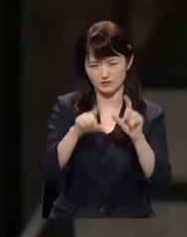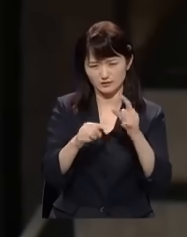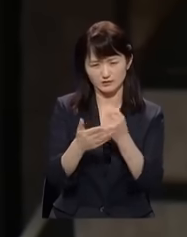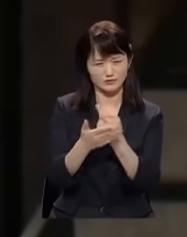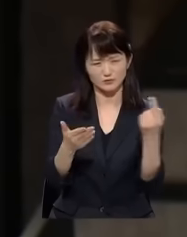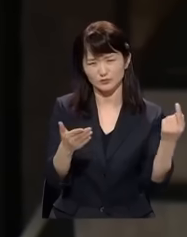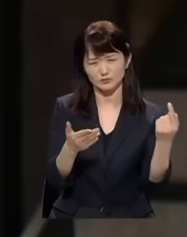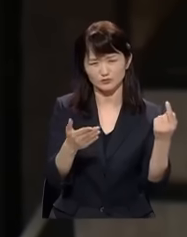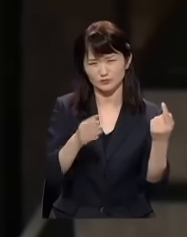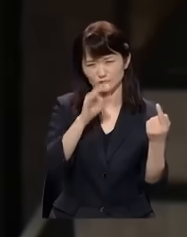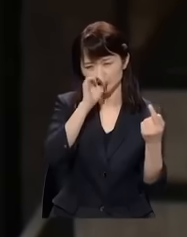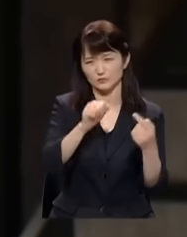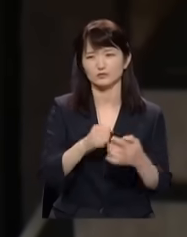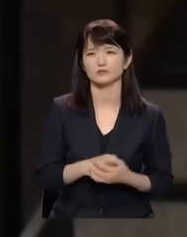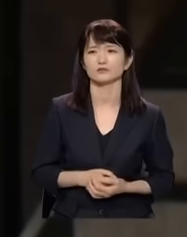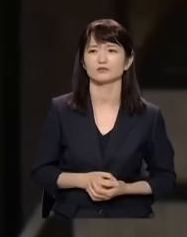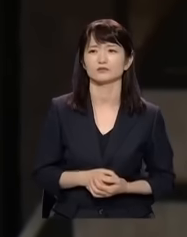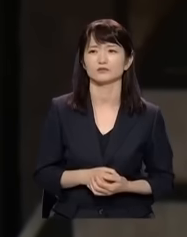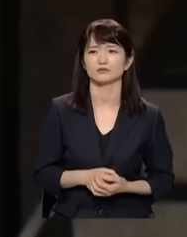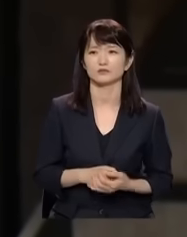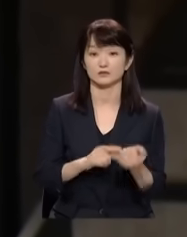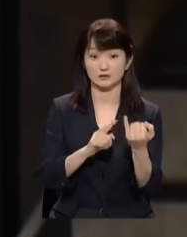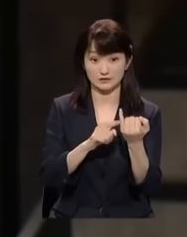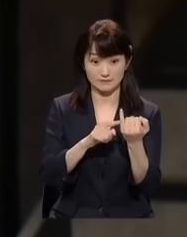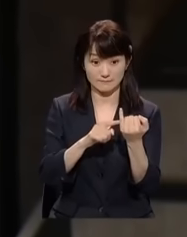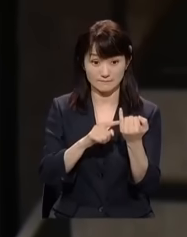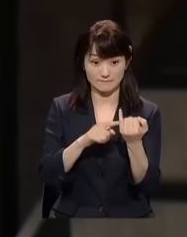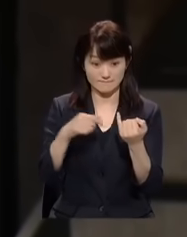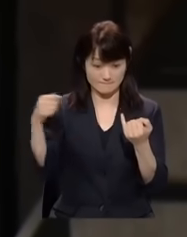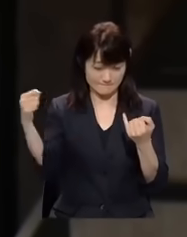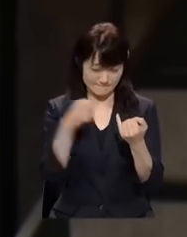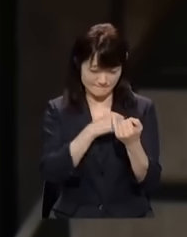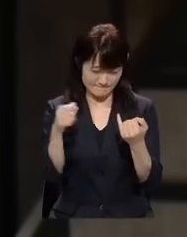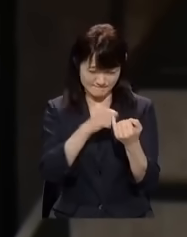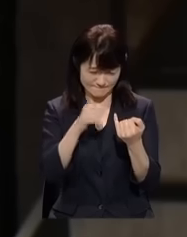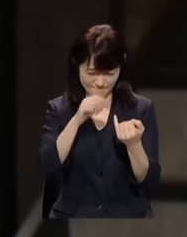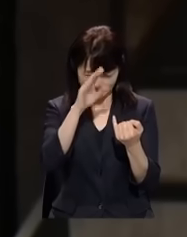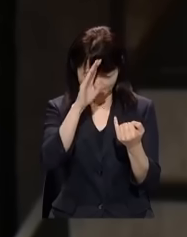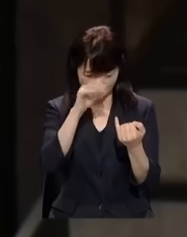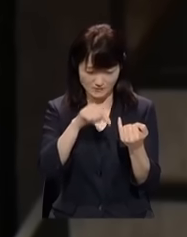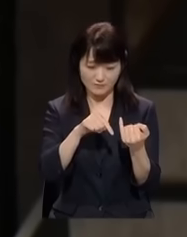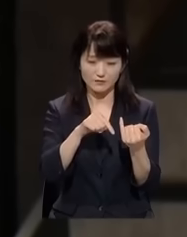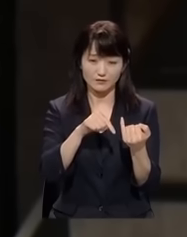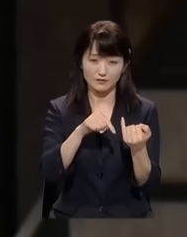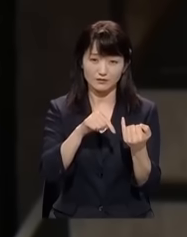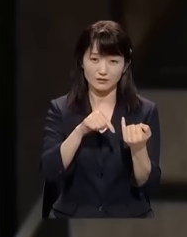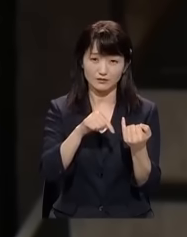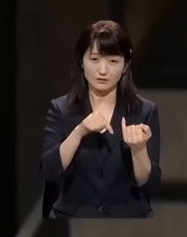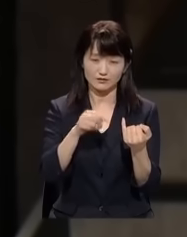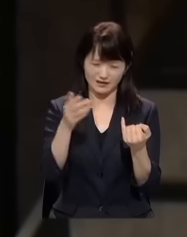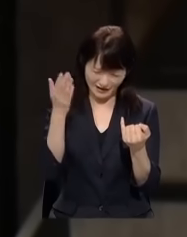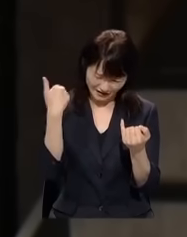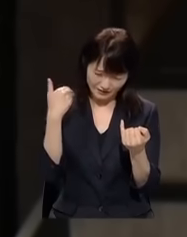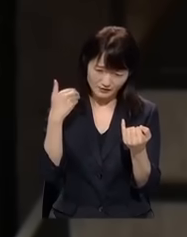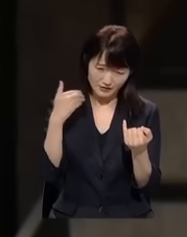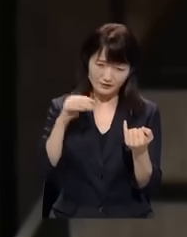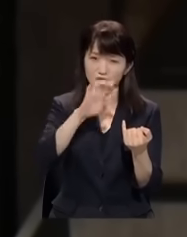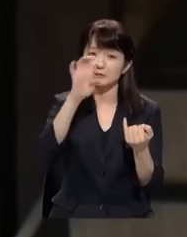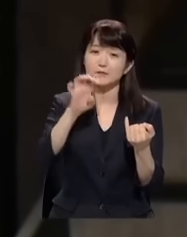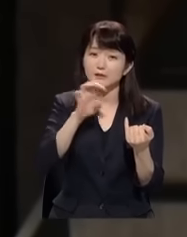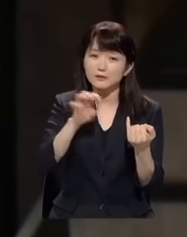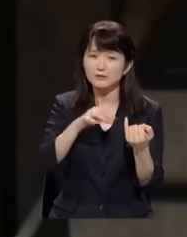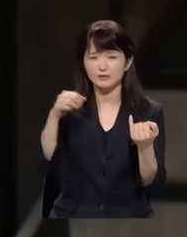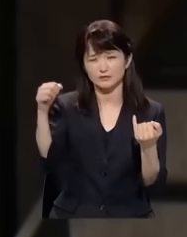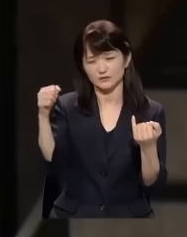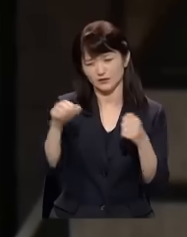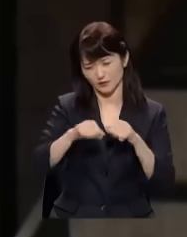맞는 여성 증후군의 있어서 가장 학습된 무기력이라고 지금 누가 이야기를 했는 건데 당사자 입장에서는이 남자가